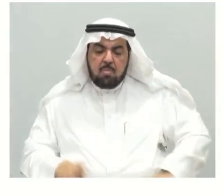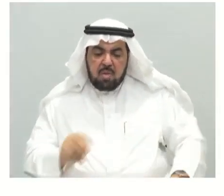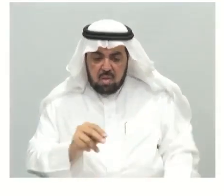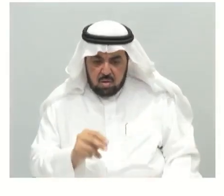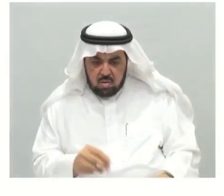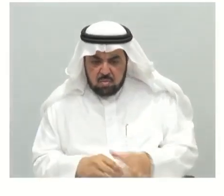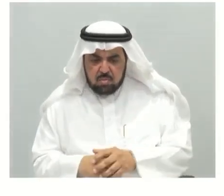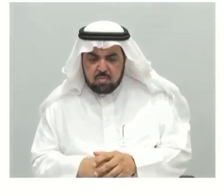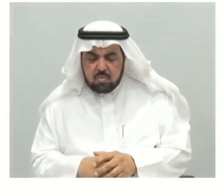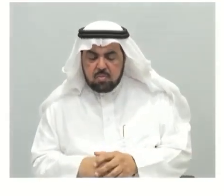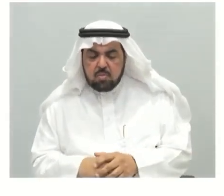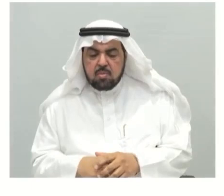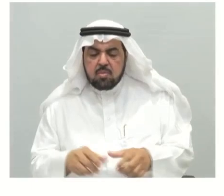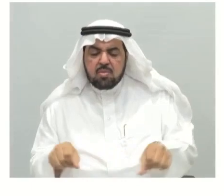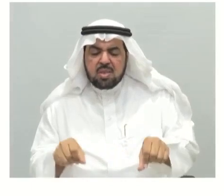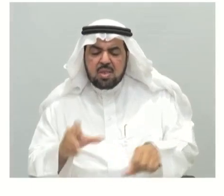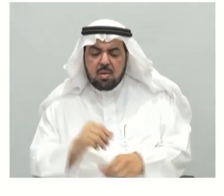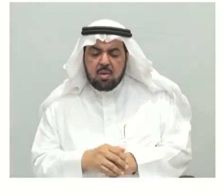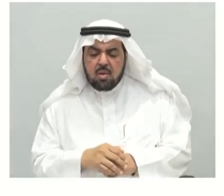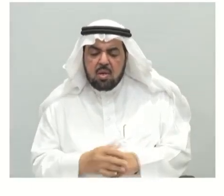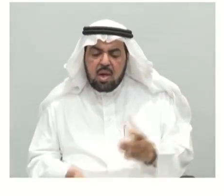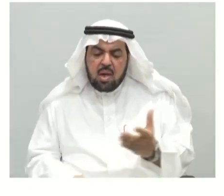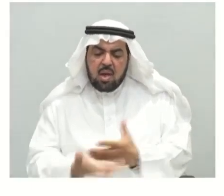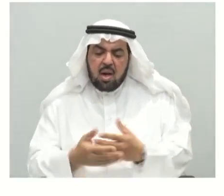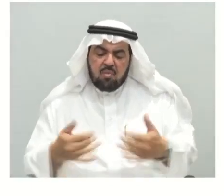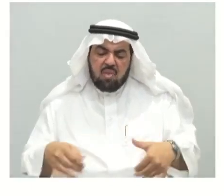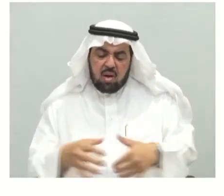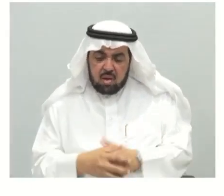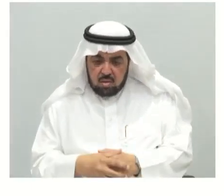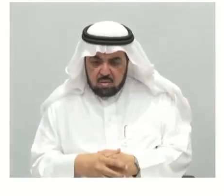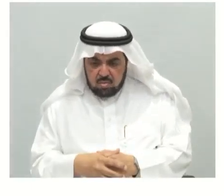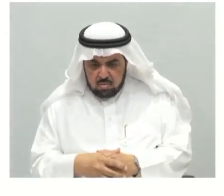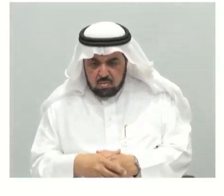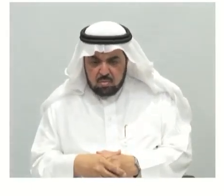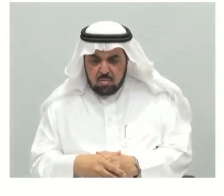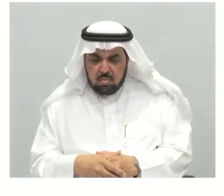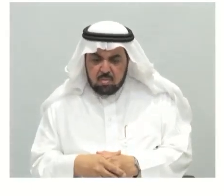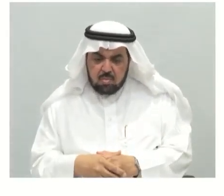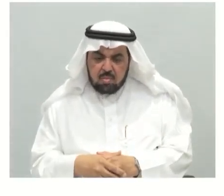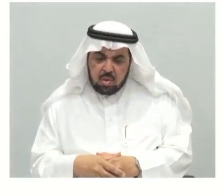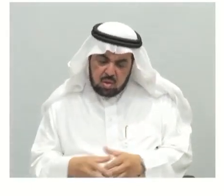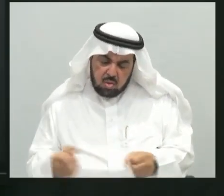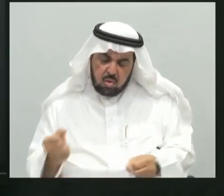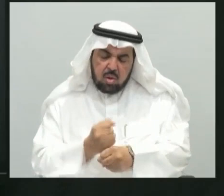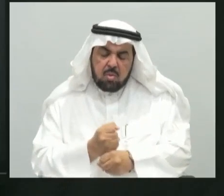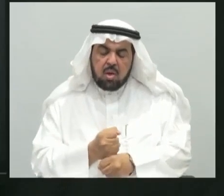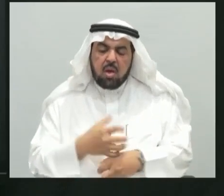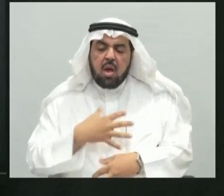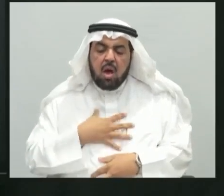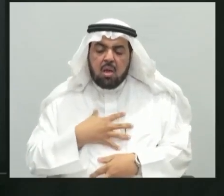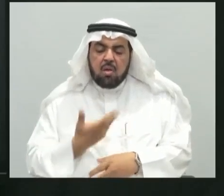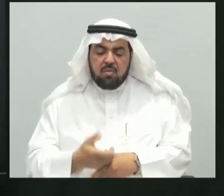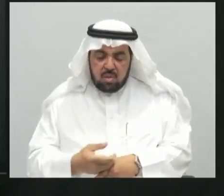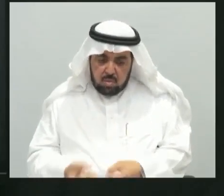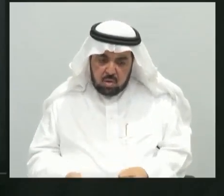مثل فراغ للاخراج الفضلات ف الثغور التنفسيه تؤدي عمليه التنفس فما